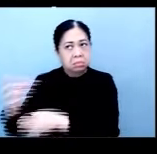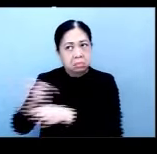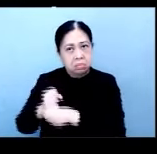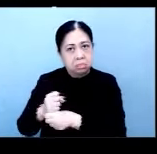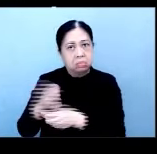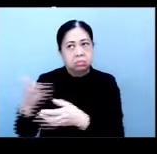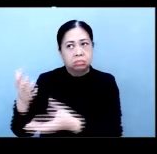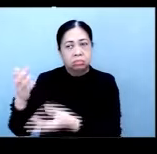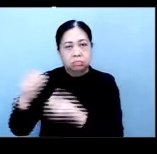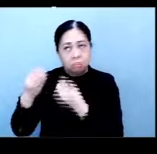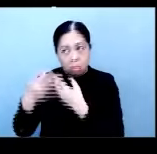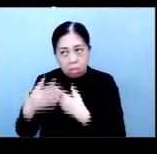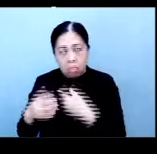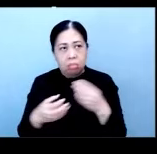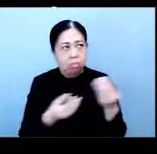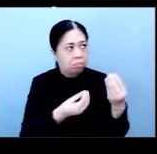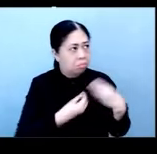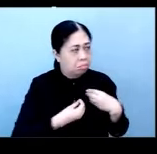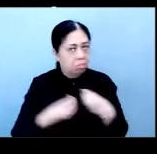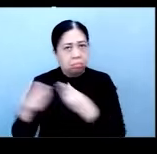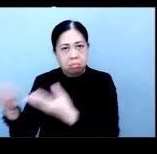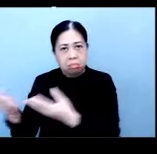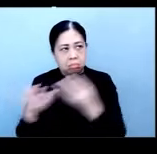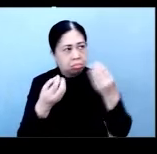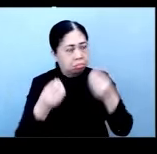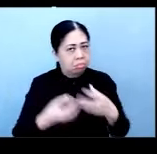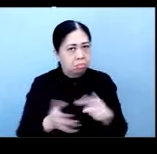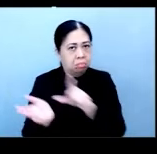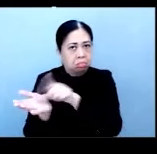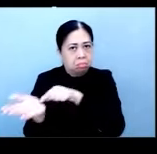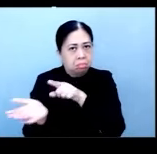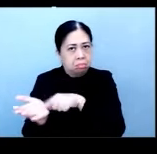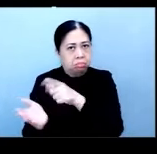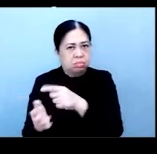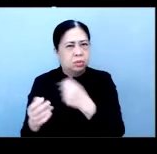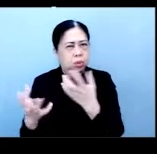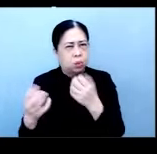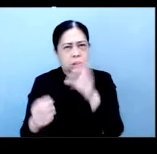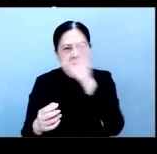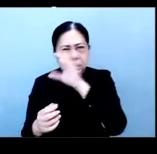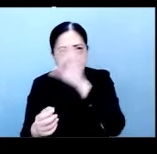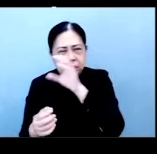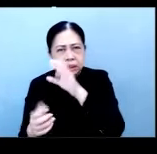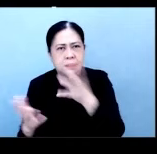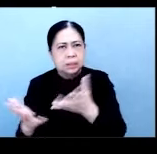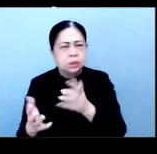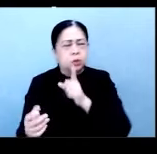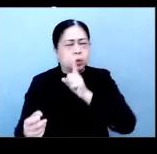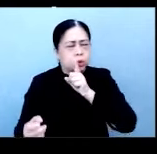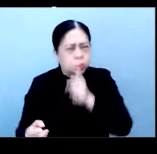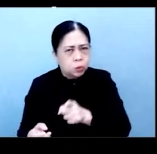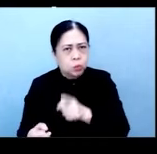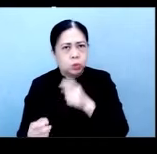kumukuha siya ng information, binibigay niya doon, tapos ipapaprint niya. Yun ang gusto naming hanapin. Yun ito talagang